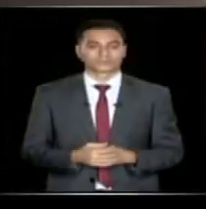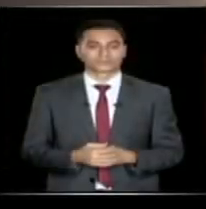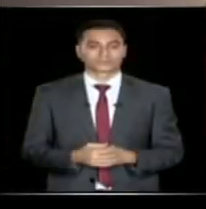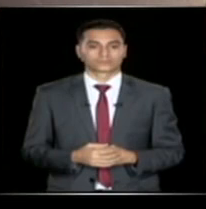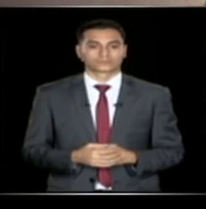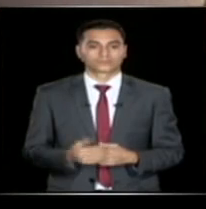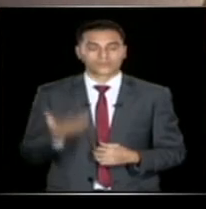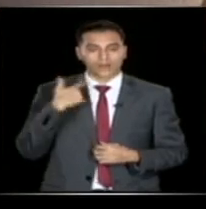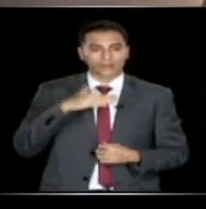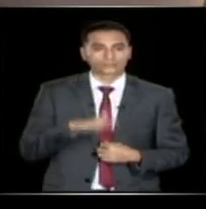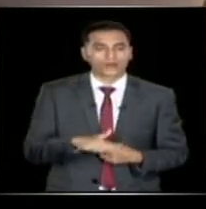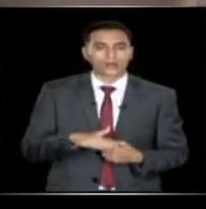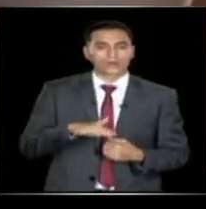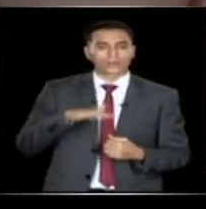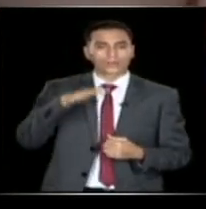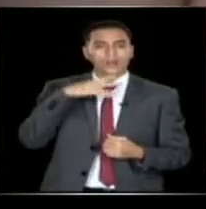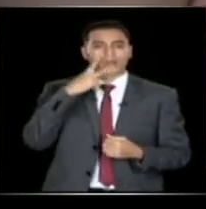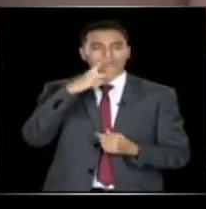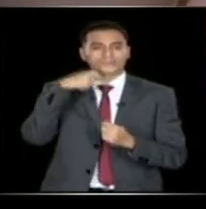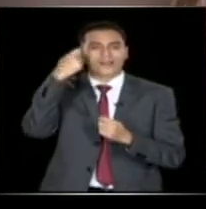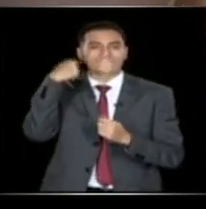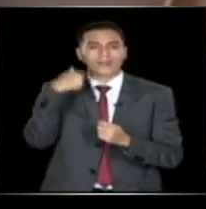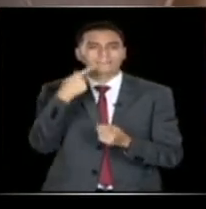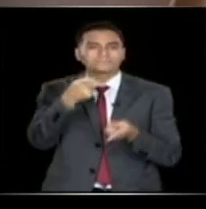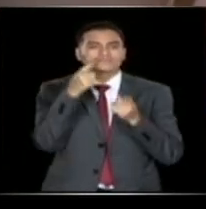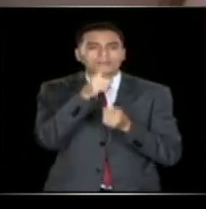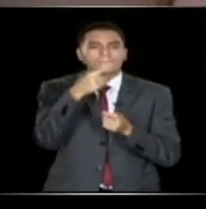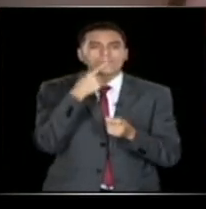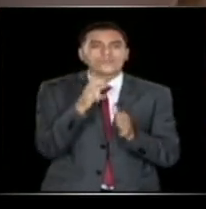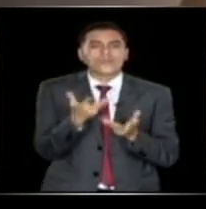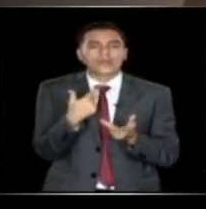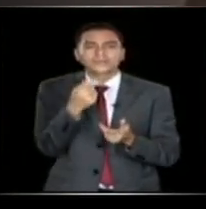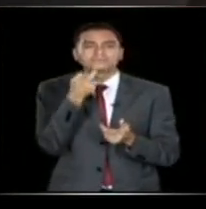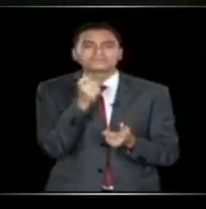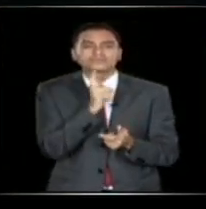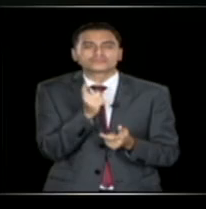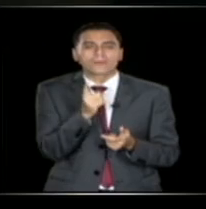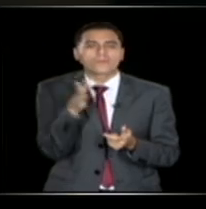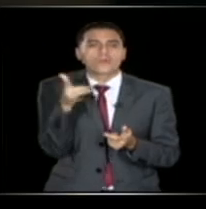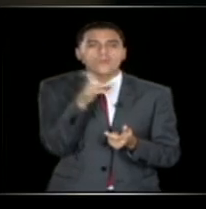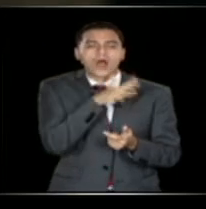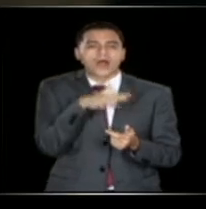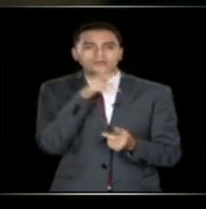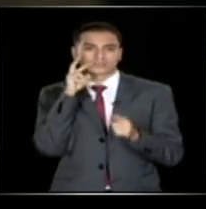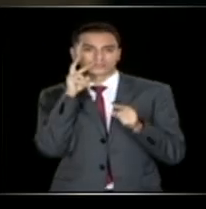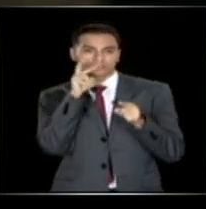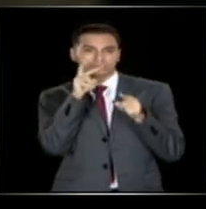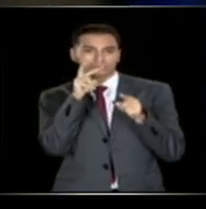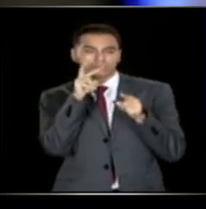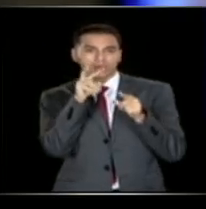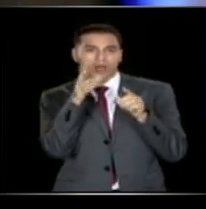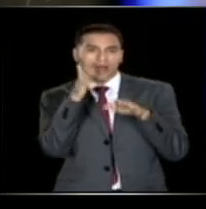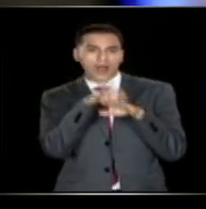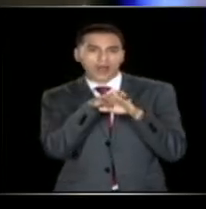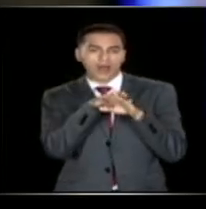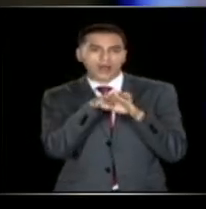صغيرة كنت بتفرج على الأفلام بس ما كنتش فاهمة بيتكلموا عن إيه. أخواتي لما بيتفرجوا عليه بيضحكوا